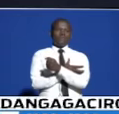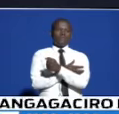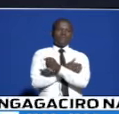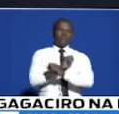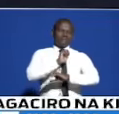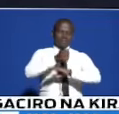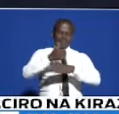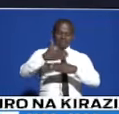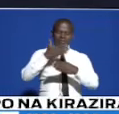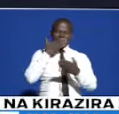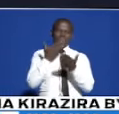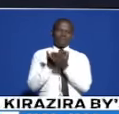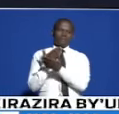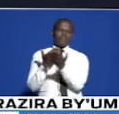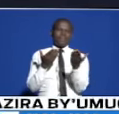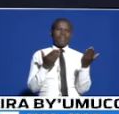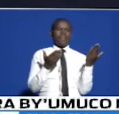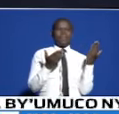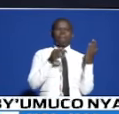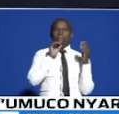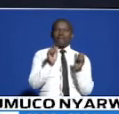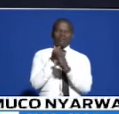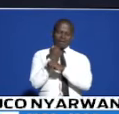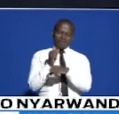kinshyireho n'imipaka myiza ntagomba kurenga.